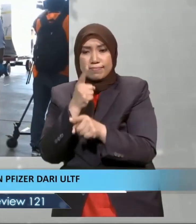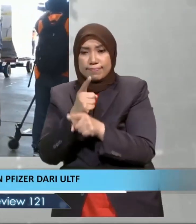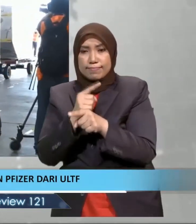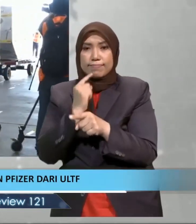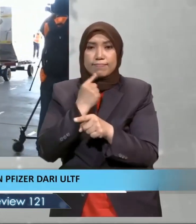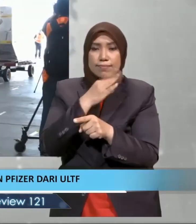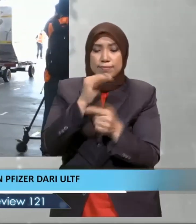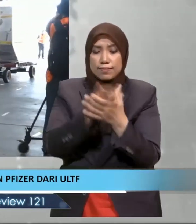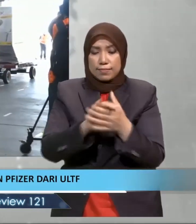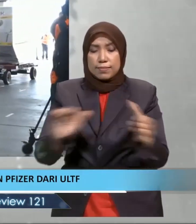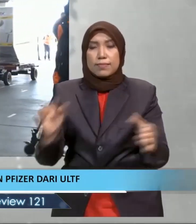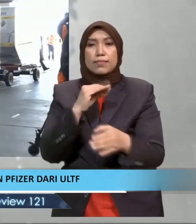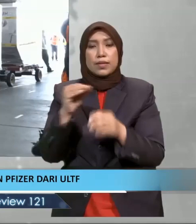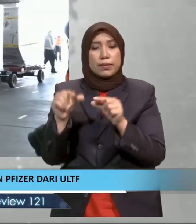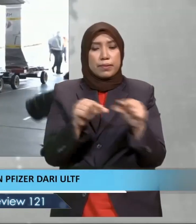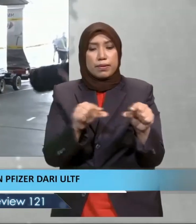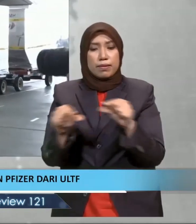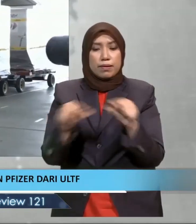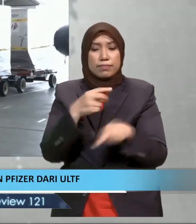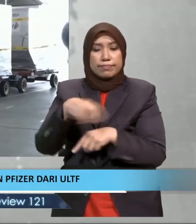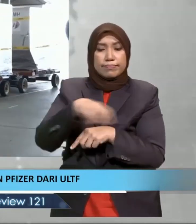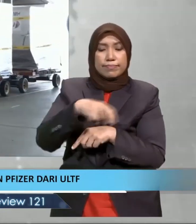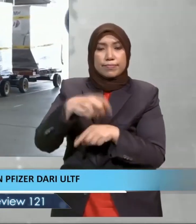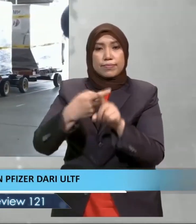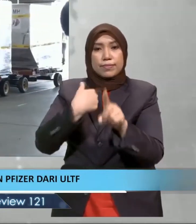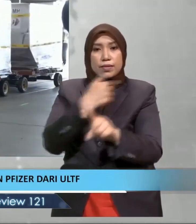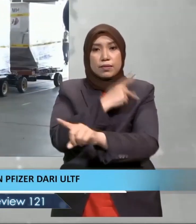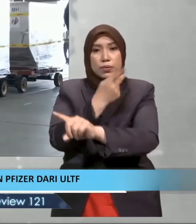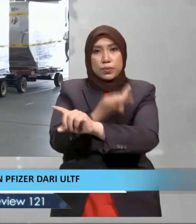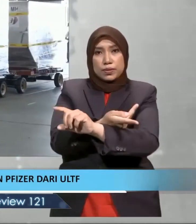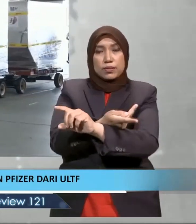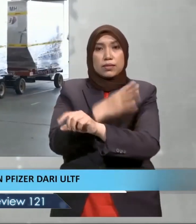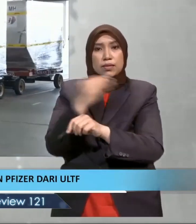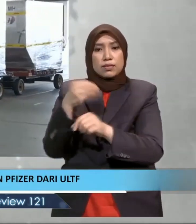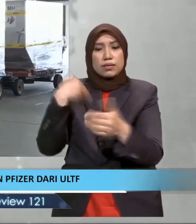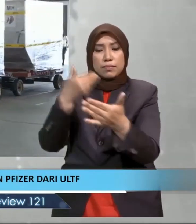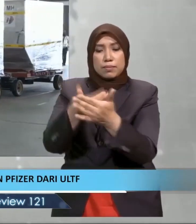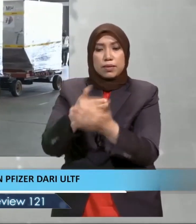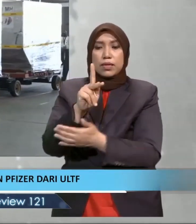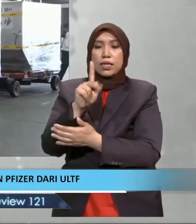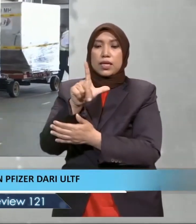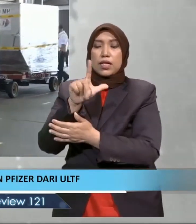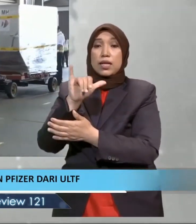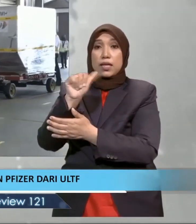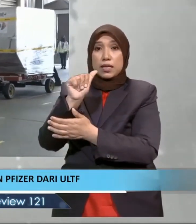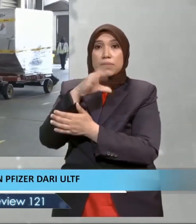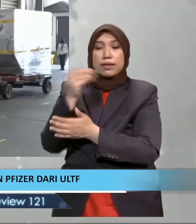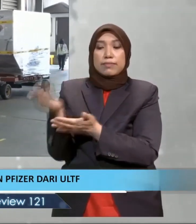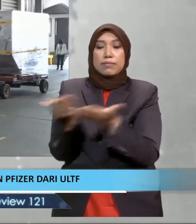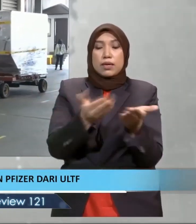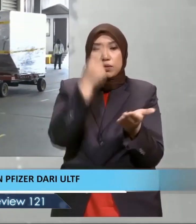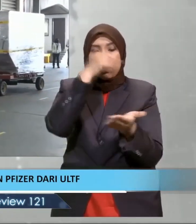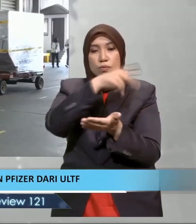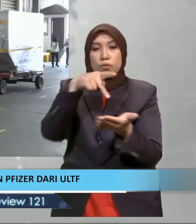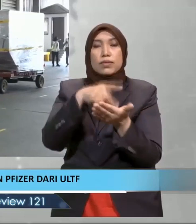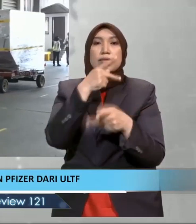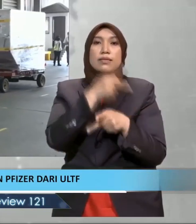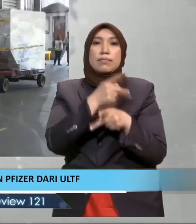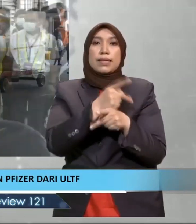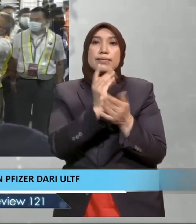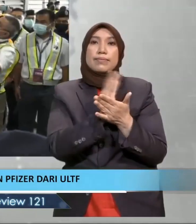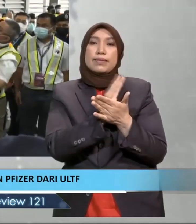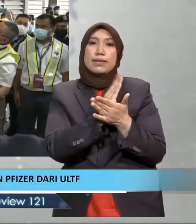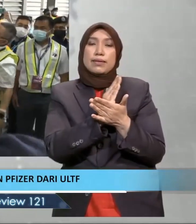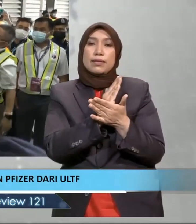koordinasi keselamatan serta pergerakan logistik oleh pihak berkuasa sebaik tiba di KLIA dan dibawa ke pusat penyimpanan